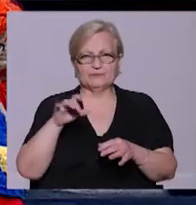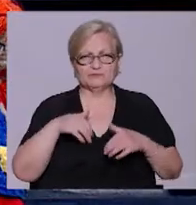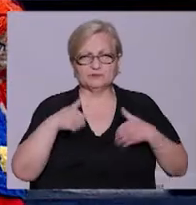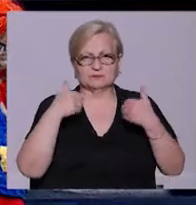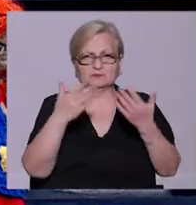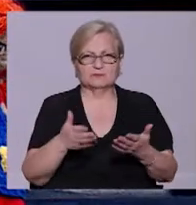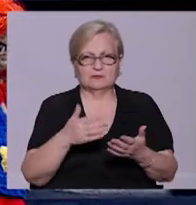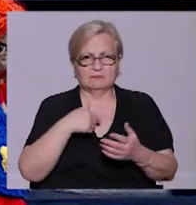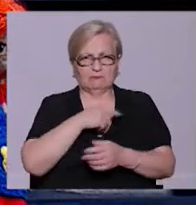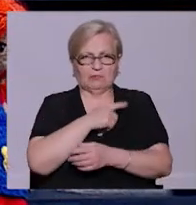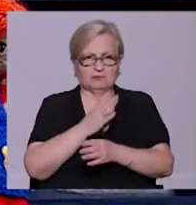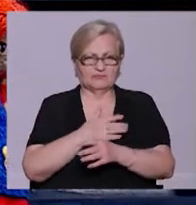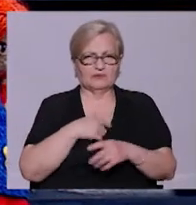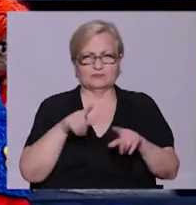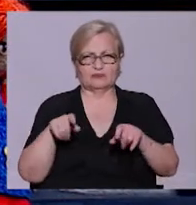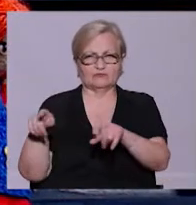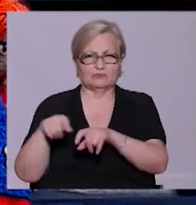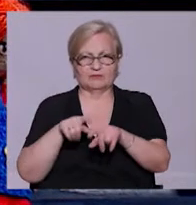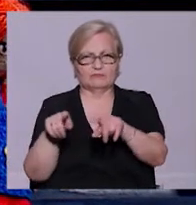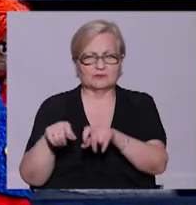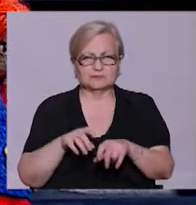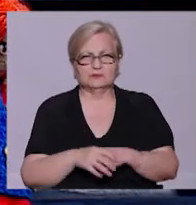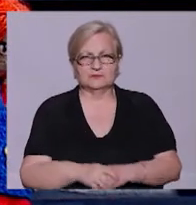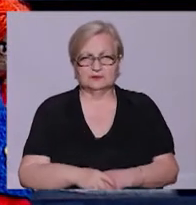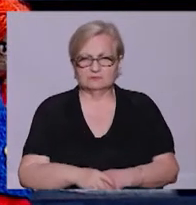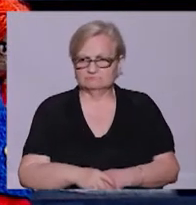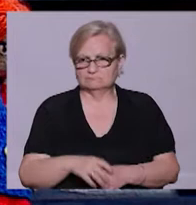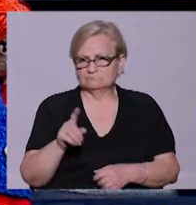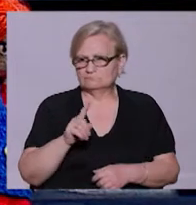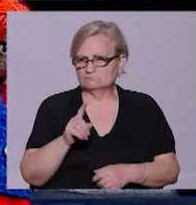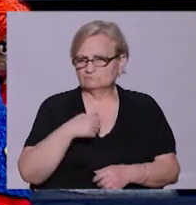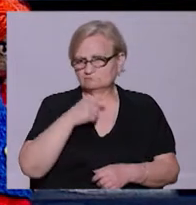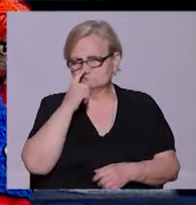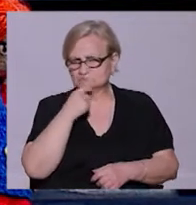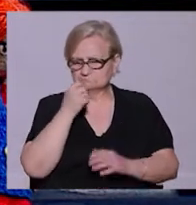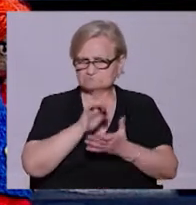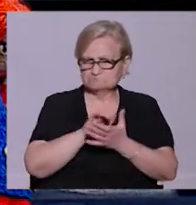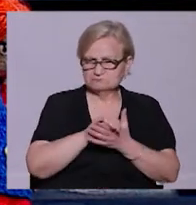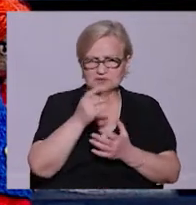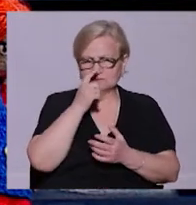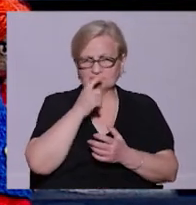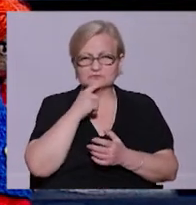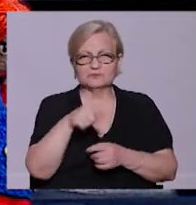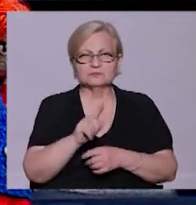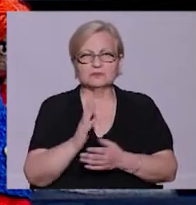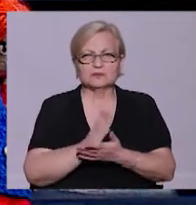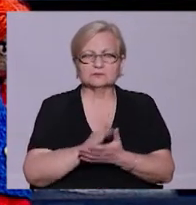ვარ დავბივარ. რა უნდა იყოს? რაღაცა მეცნობა, მაგრამ ვერ ვიხსენებ რა არის.